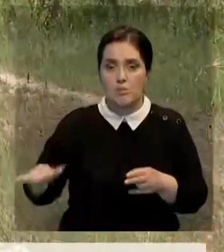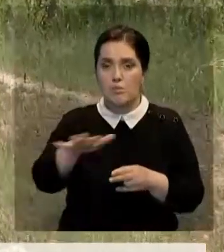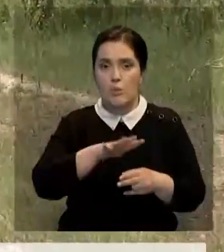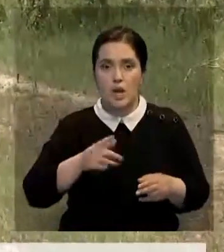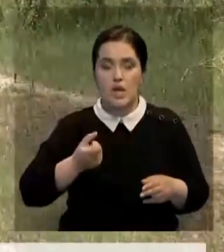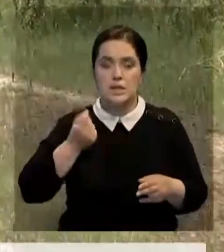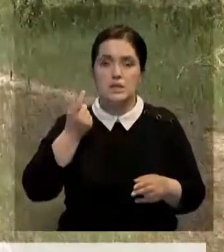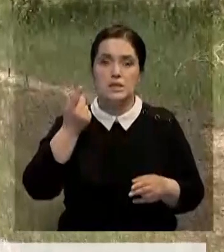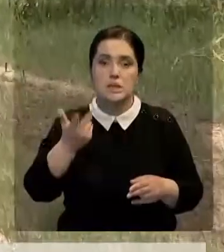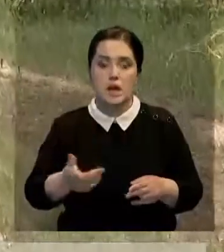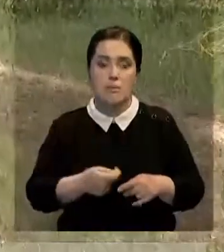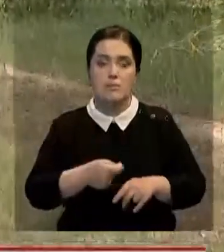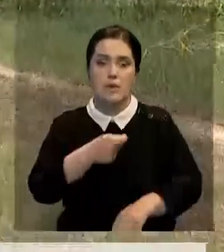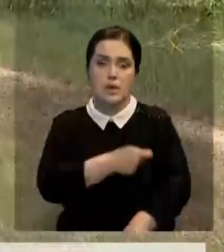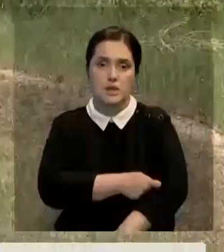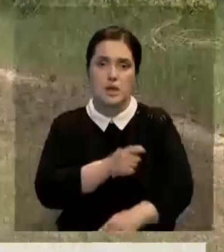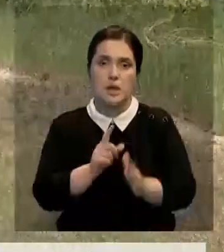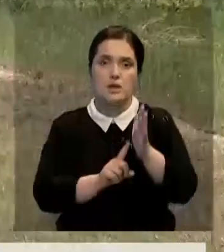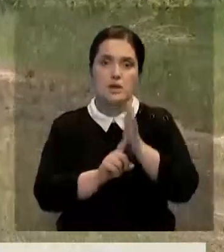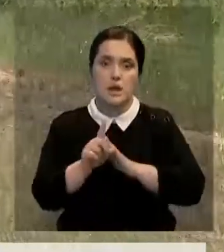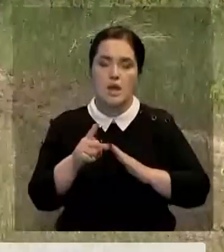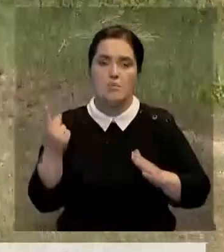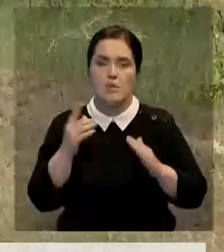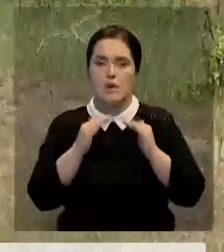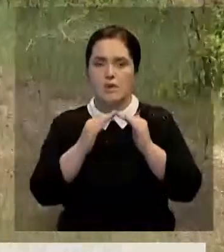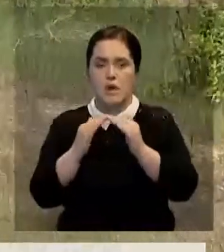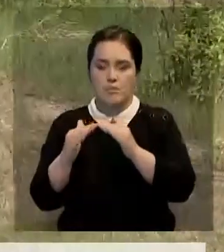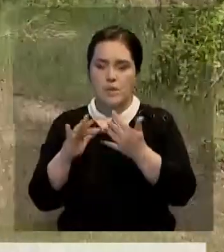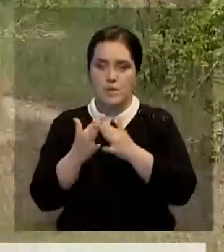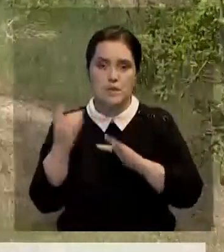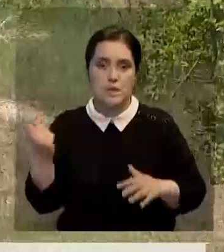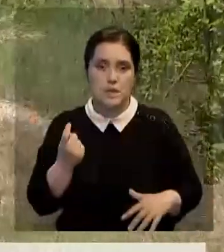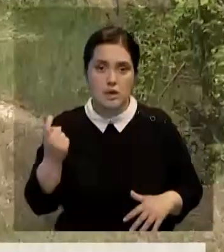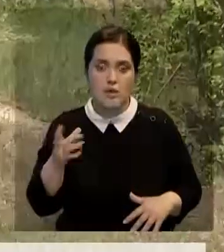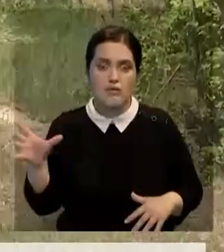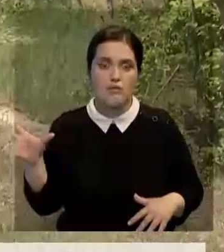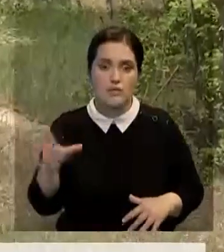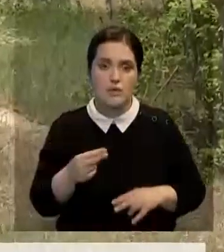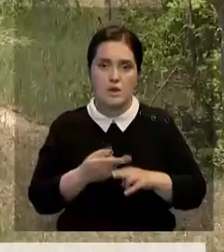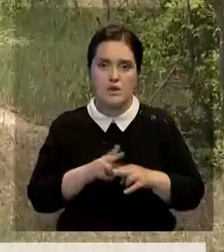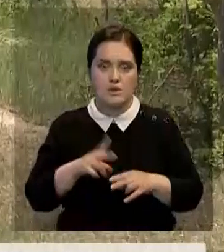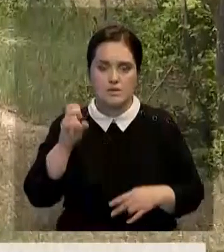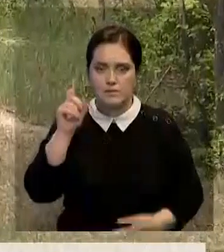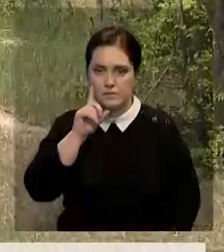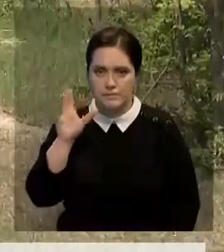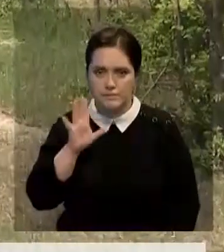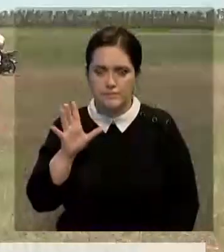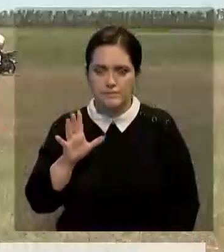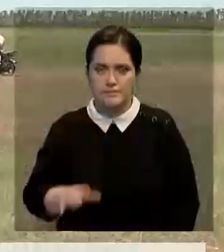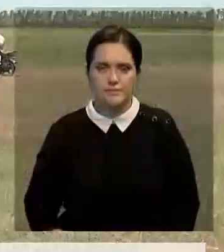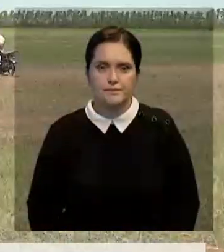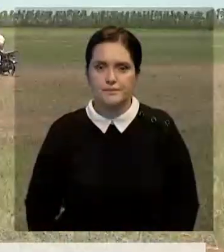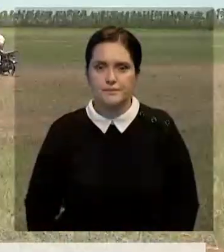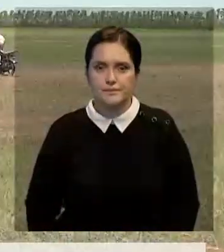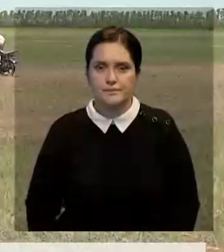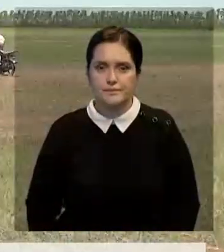в нескольких десятках метрах отсюда начинаются первые дома сельчан. По их словам, все это создает неудобство в выпасе скота.